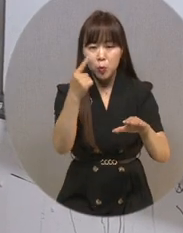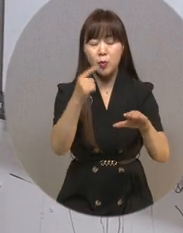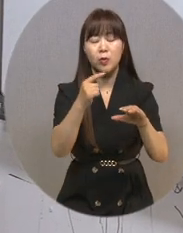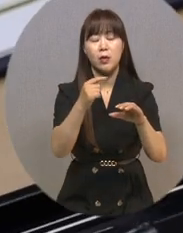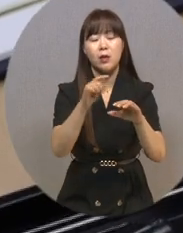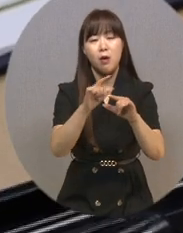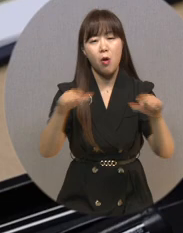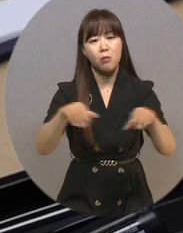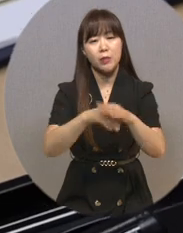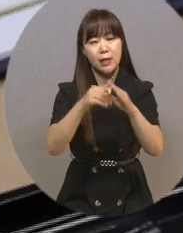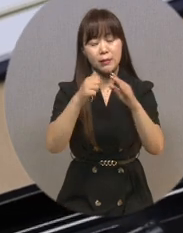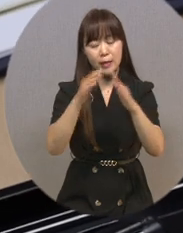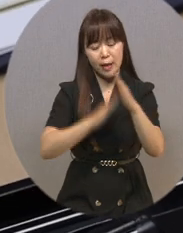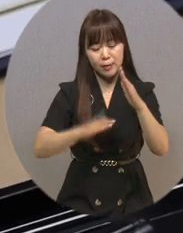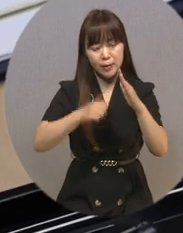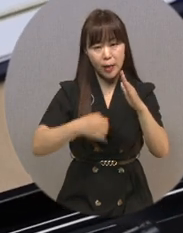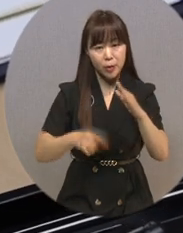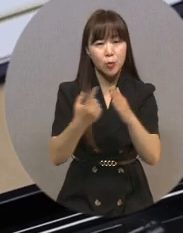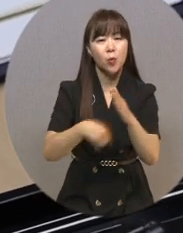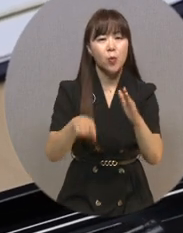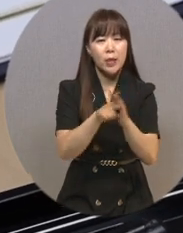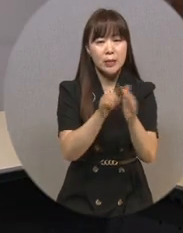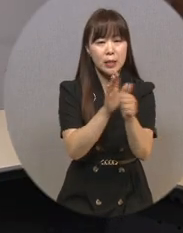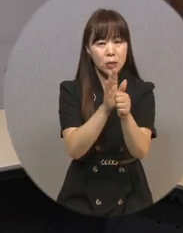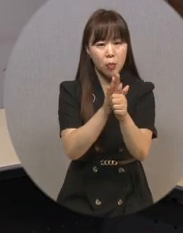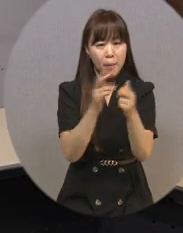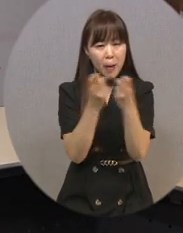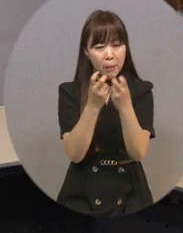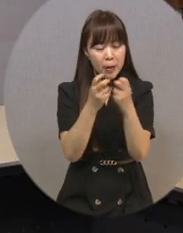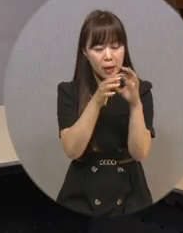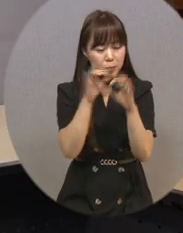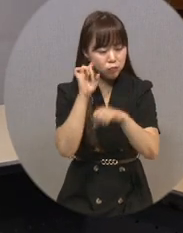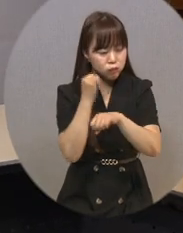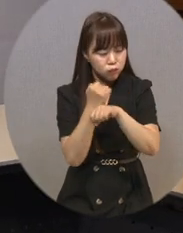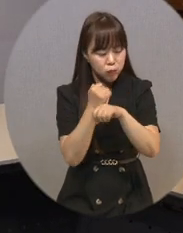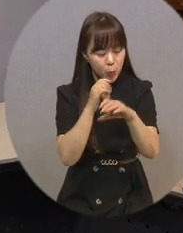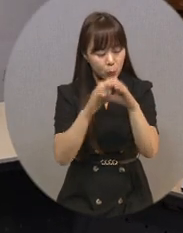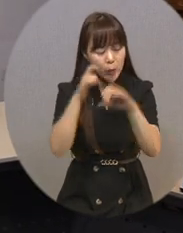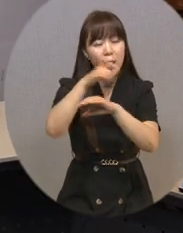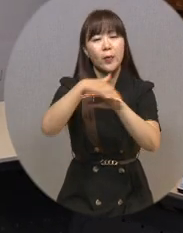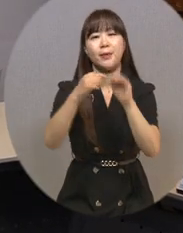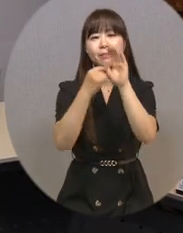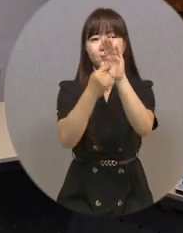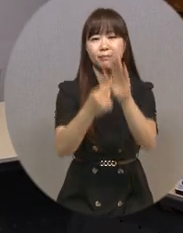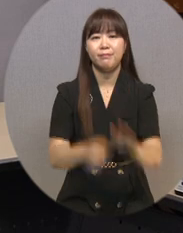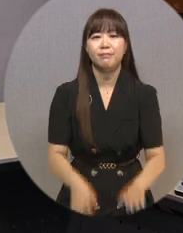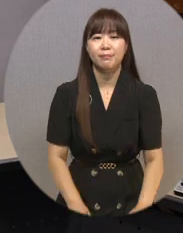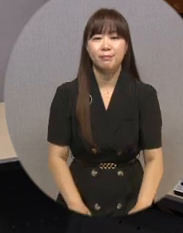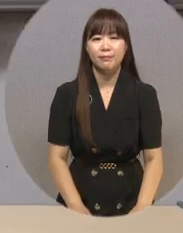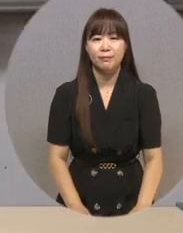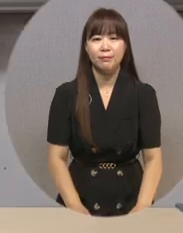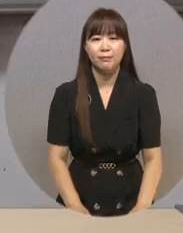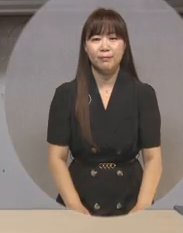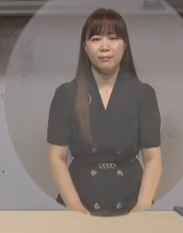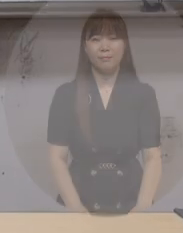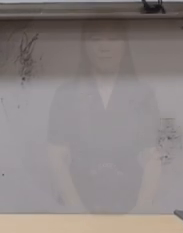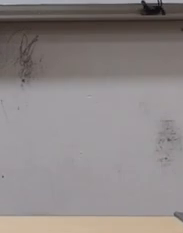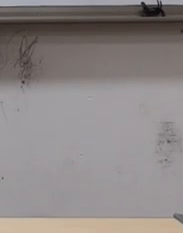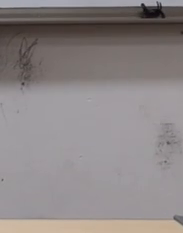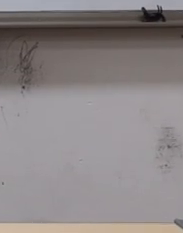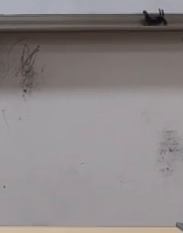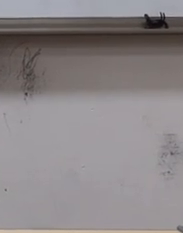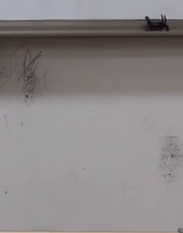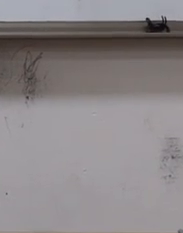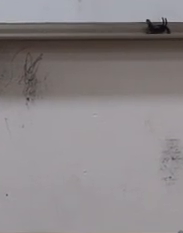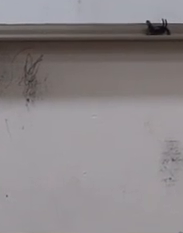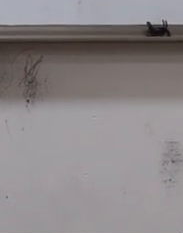다문화 가정 자녀들을 위한 지원 방안을 끊임없이 연구하고 소통하겠다라고 밝혔습니다. 복지TV 호남 방송